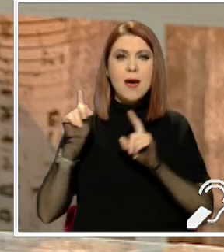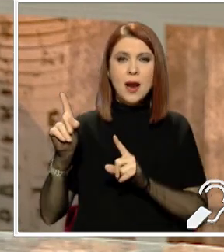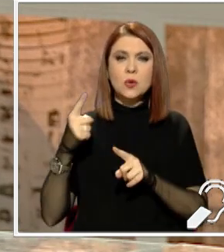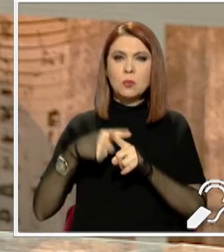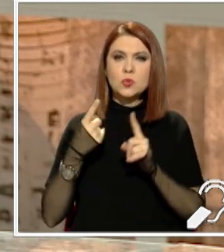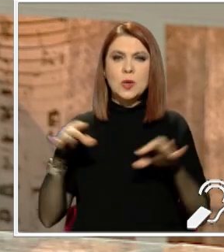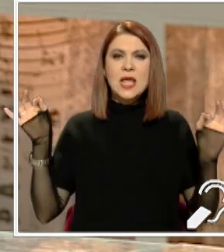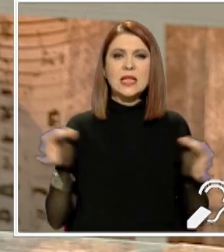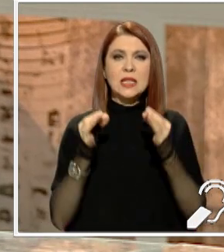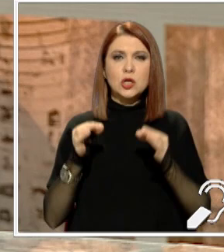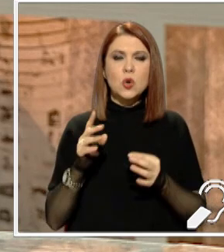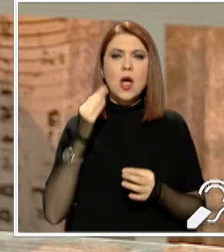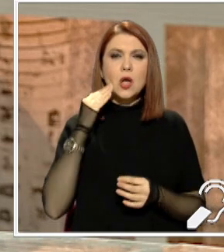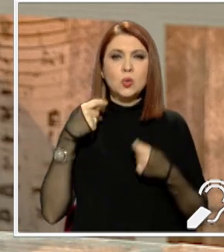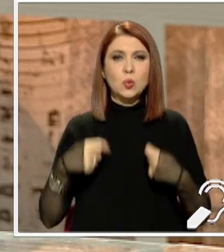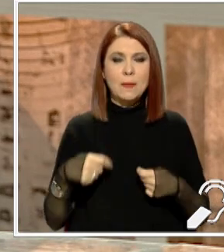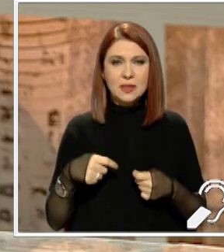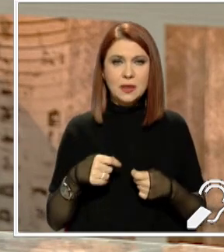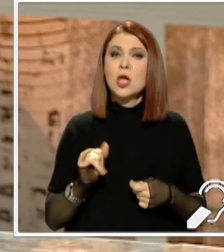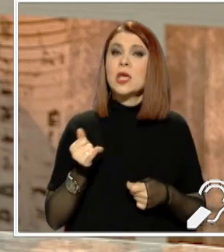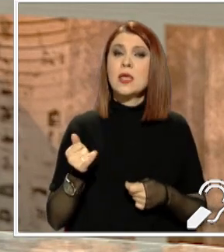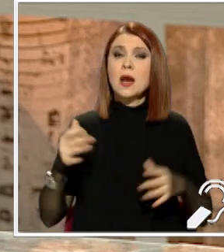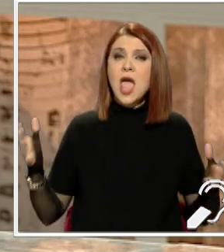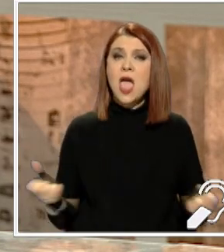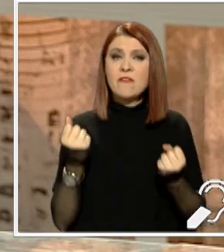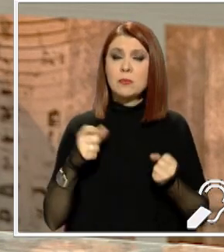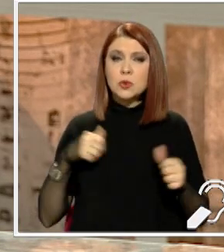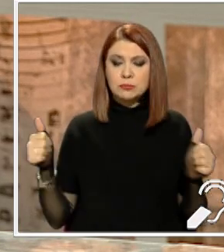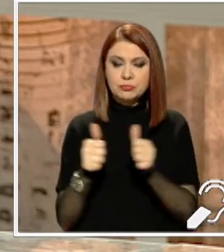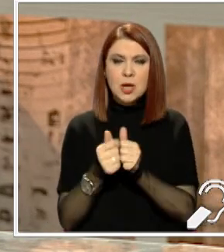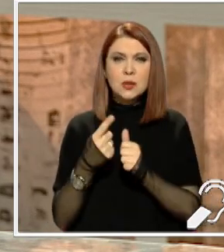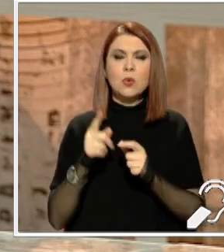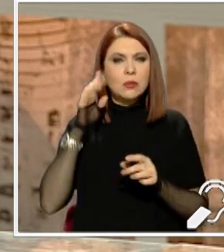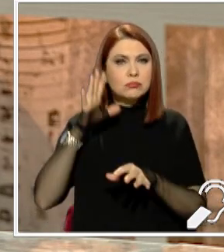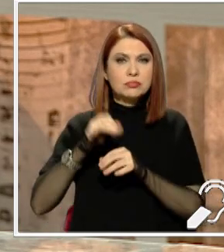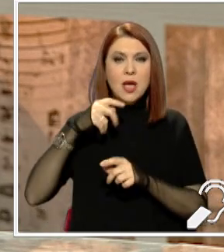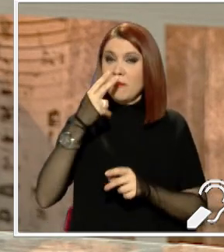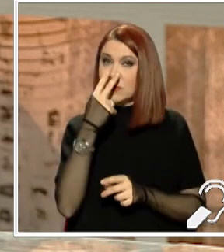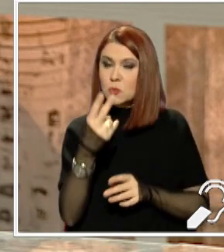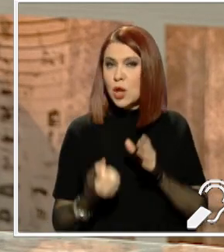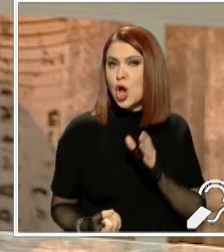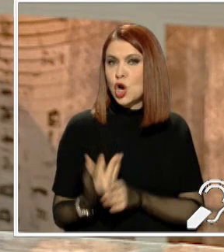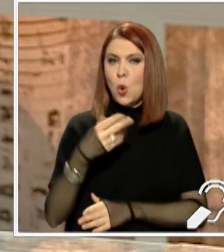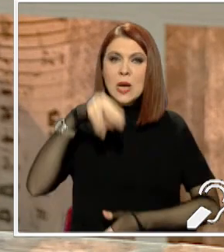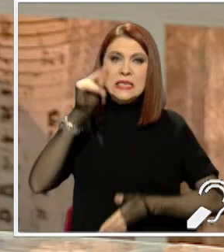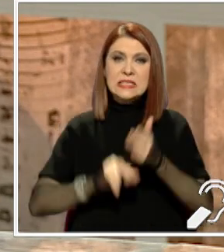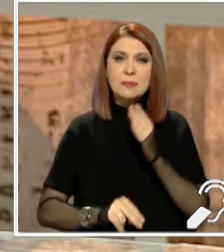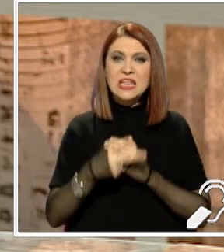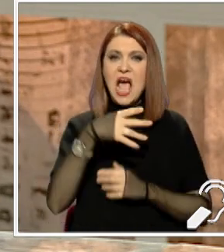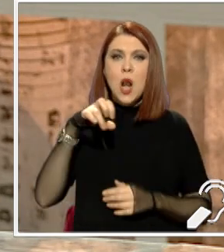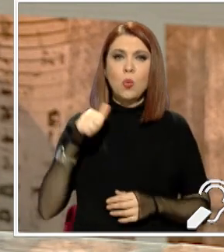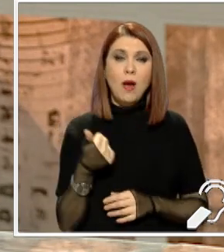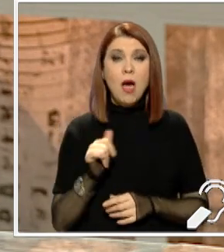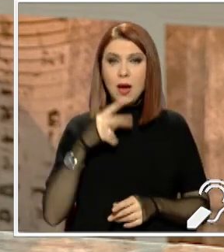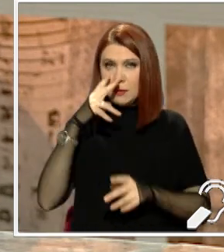bagheta dirijorală a Simonei Strungaru, iar evenimentul va fi însoțit de un concept vizual inedit, semnat de Ioana Halunga, care